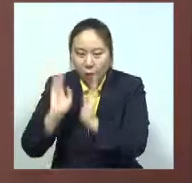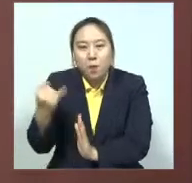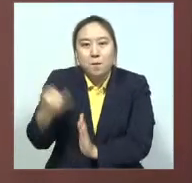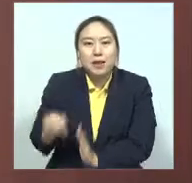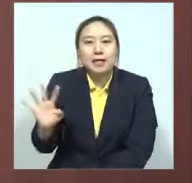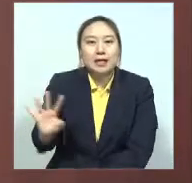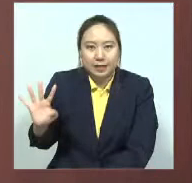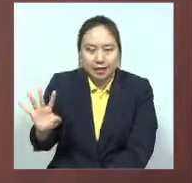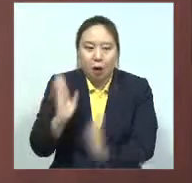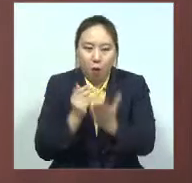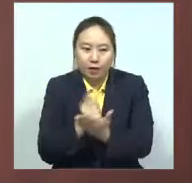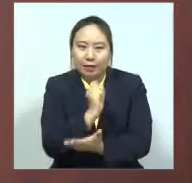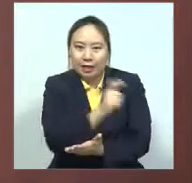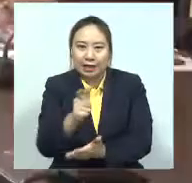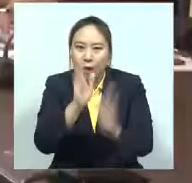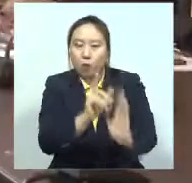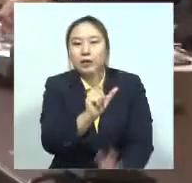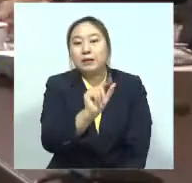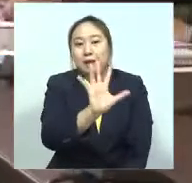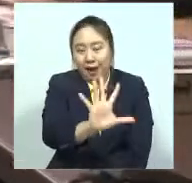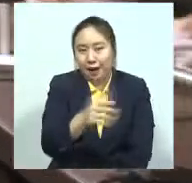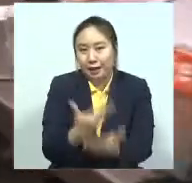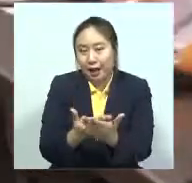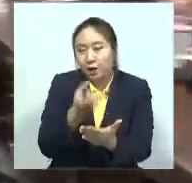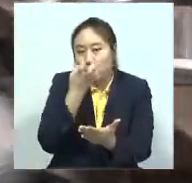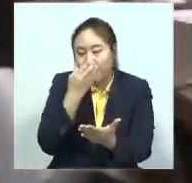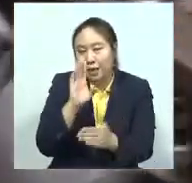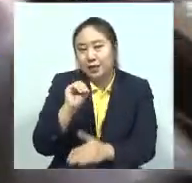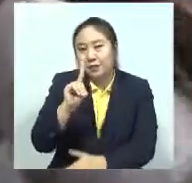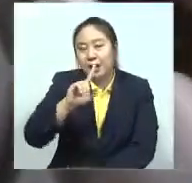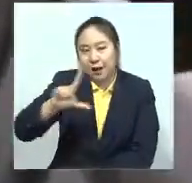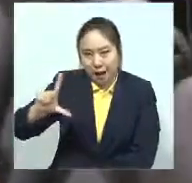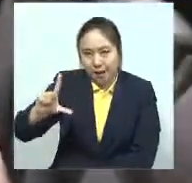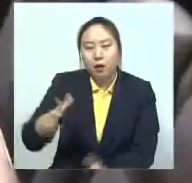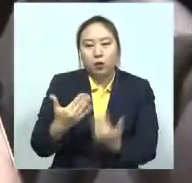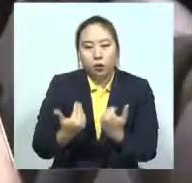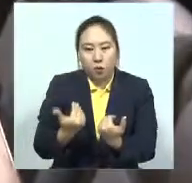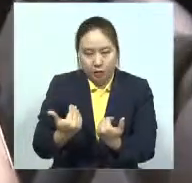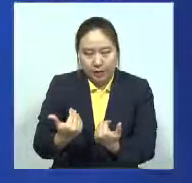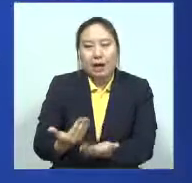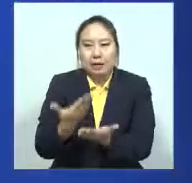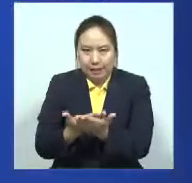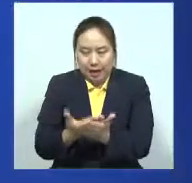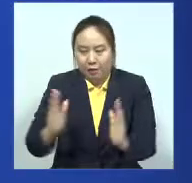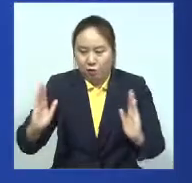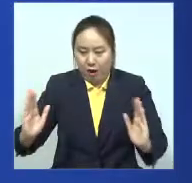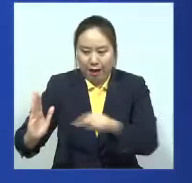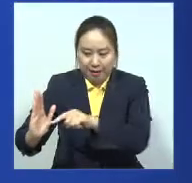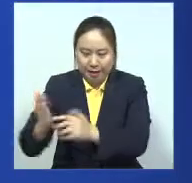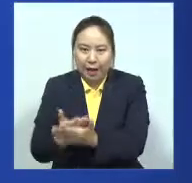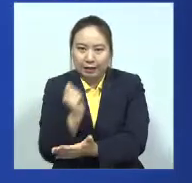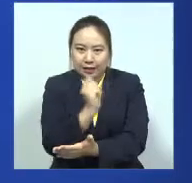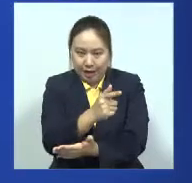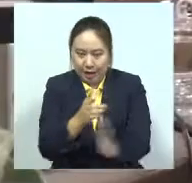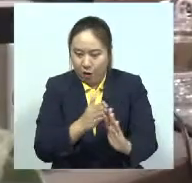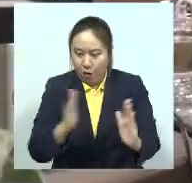ต่อโจทย์25คนในวงเงินรอบดอกเบี้ย41ล้านบาทยังอยู่ในระยะการชำระหนี้ตามคำพิพากษ